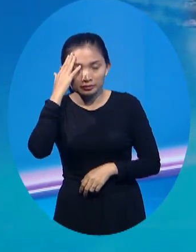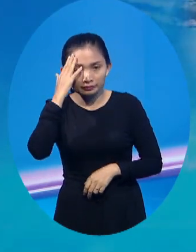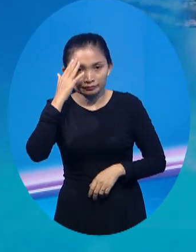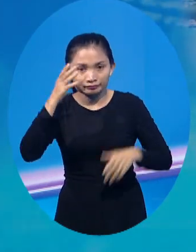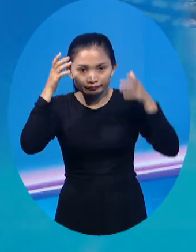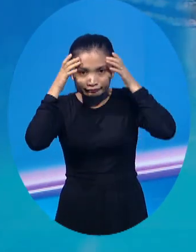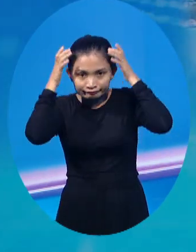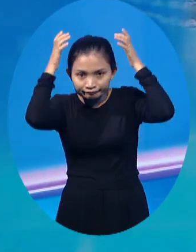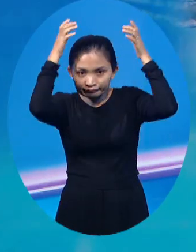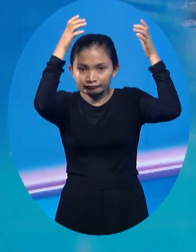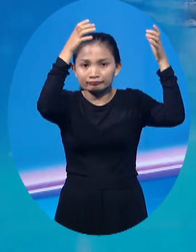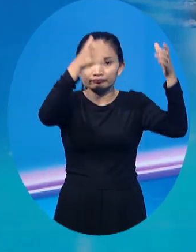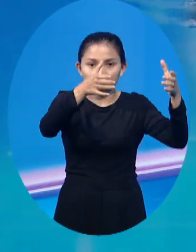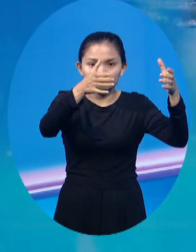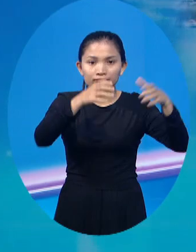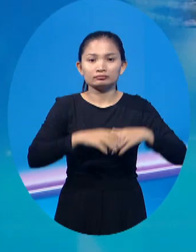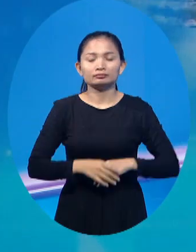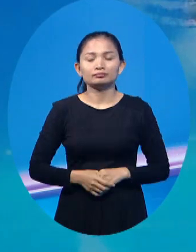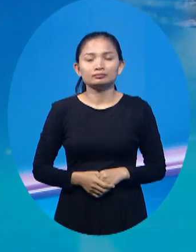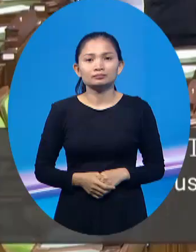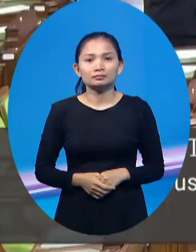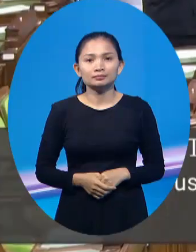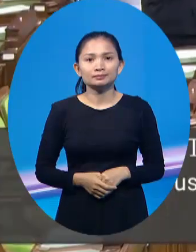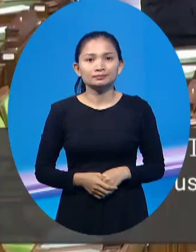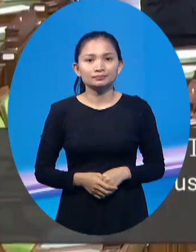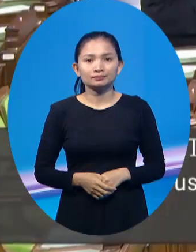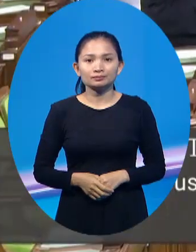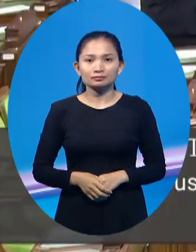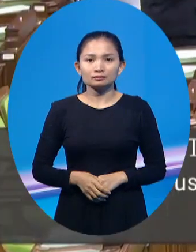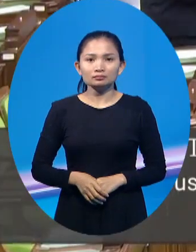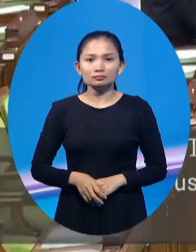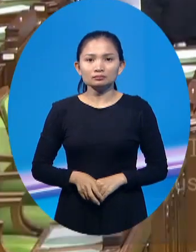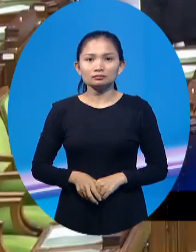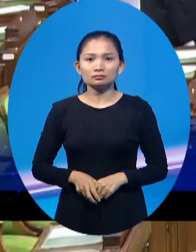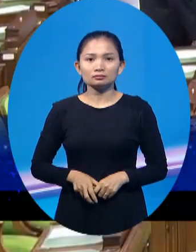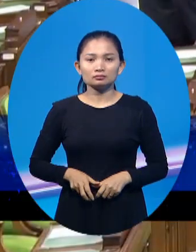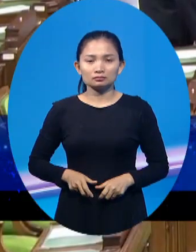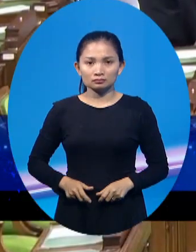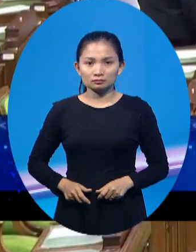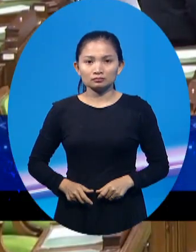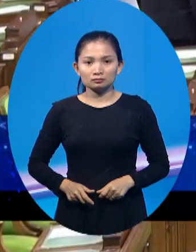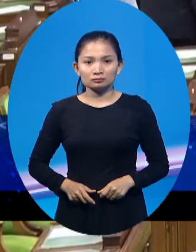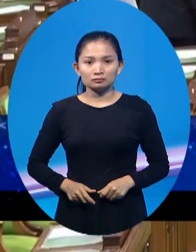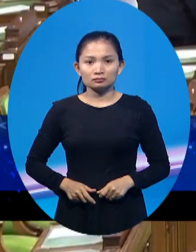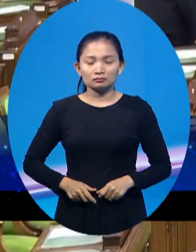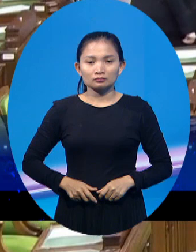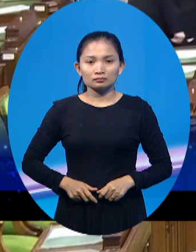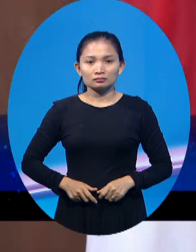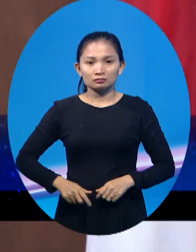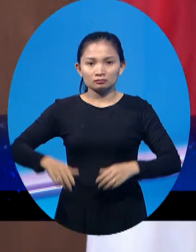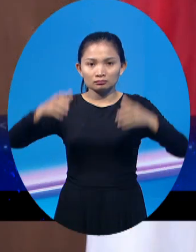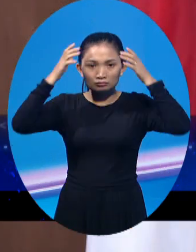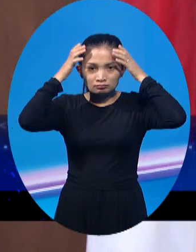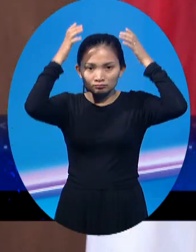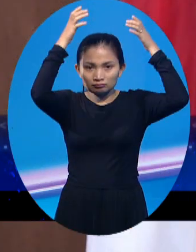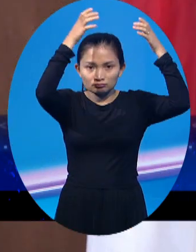cựu sĩ quan Đức Quốc xã tại quốc hội Canada trong tuyên bố từ trước đọc Tại Hà viện Canada ông Rota